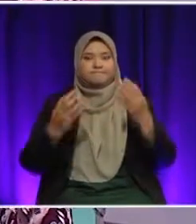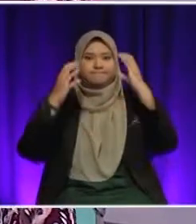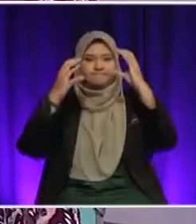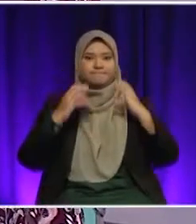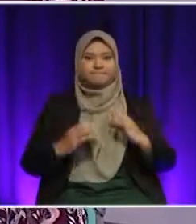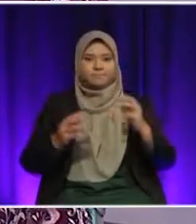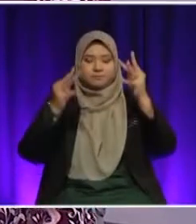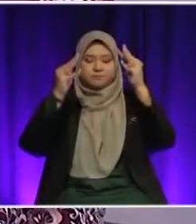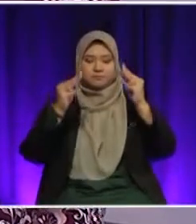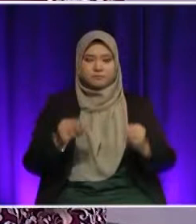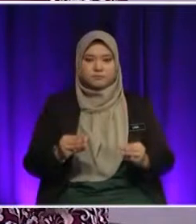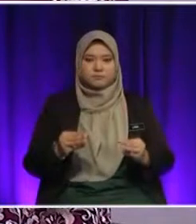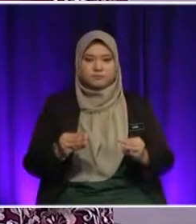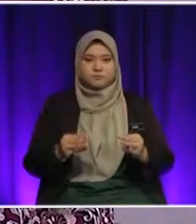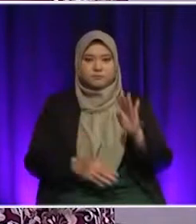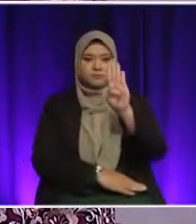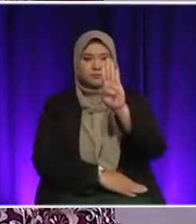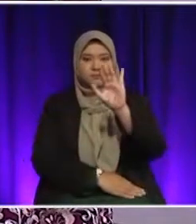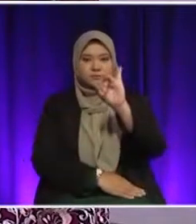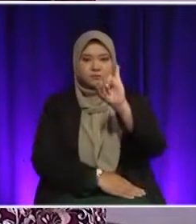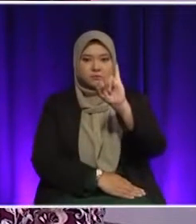kepada sistem pembiakan manusia